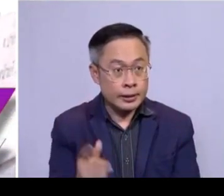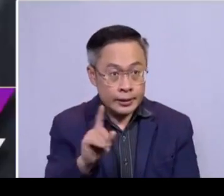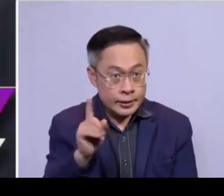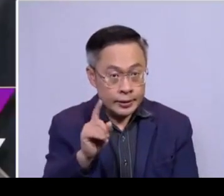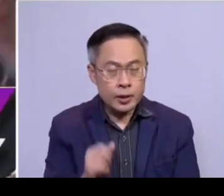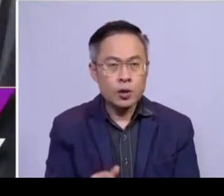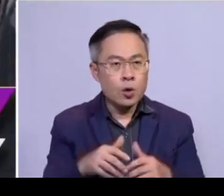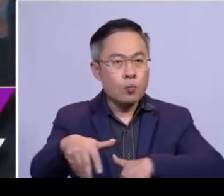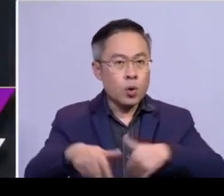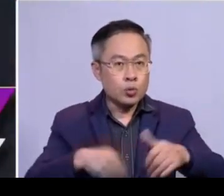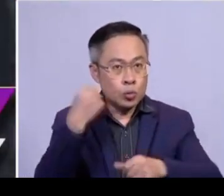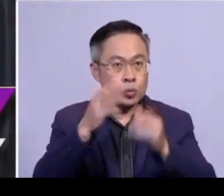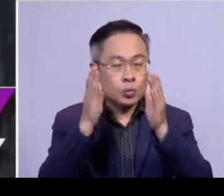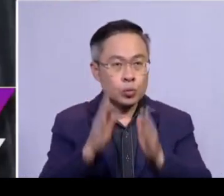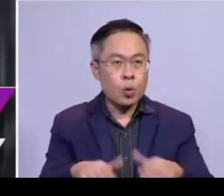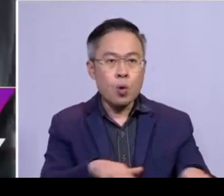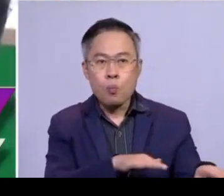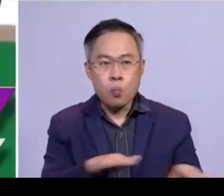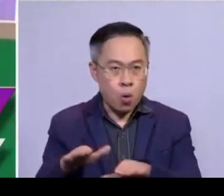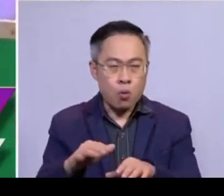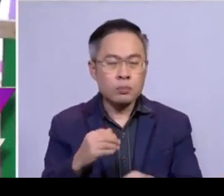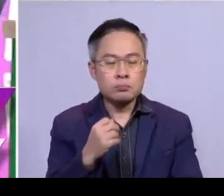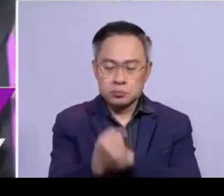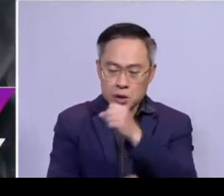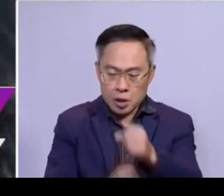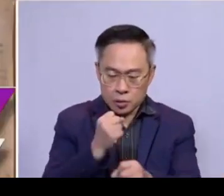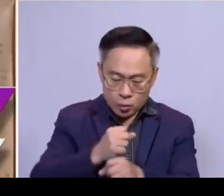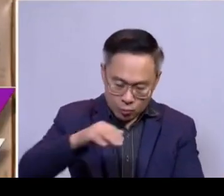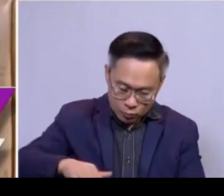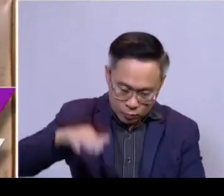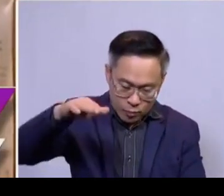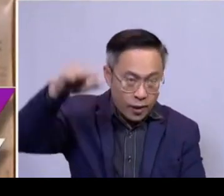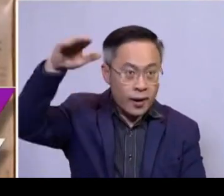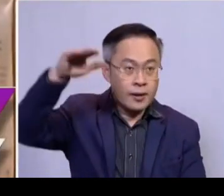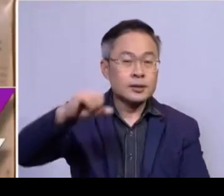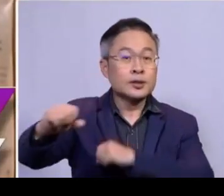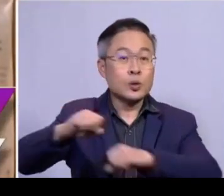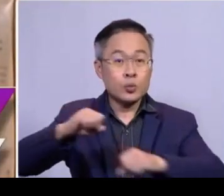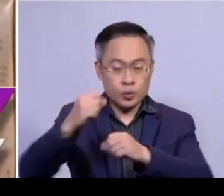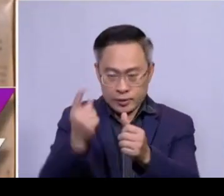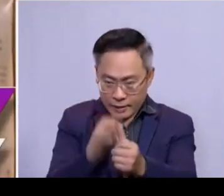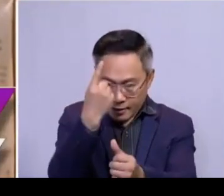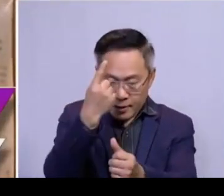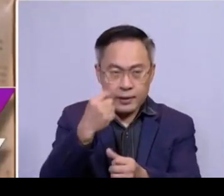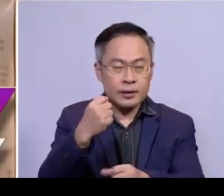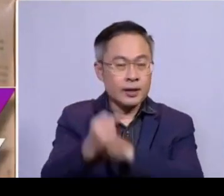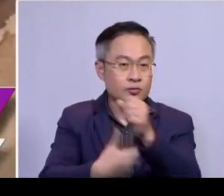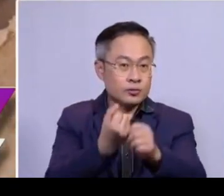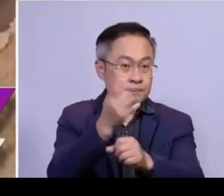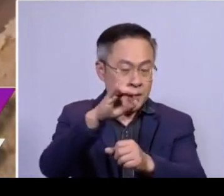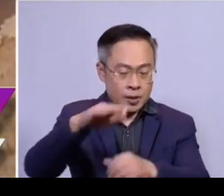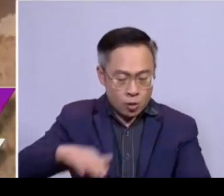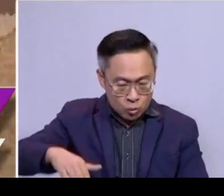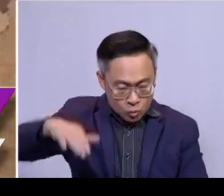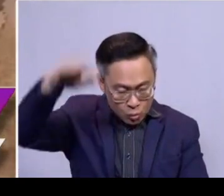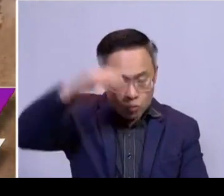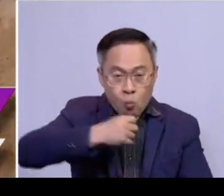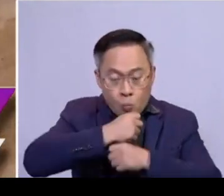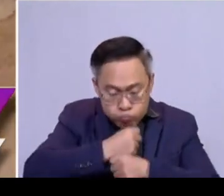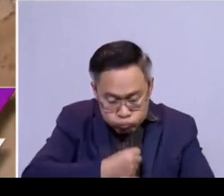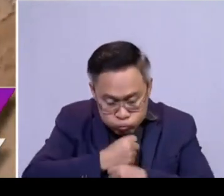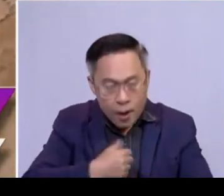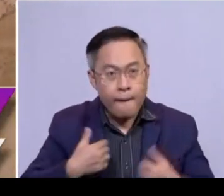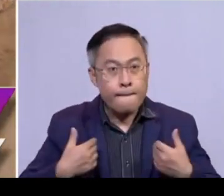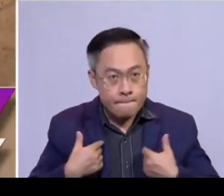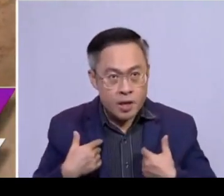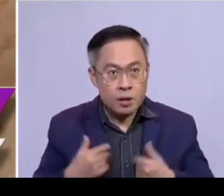าผู้มาใช้สิทธิ์นั้นมีทุกช่วงวัยอายุค่ะตั้งแต่น้องๆรุ่นเยาวชนที่เลือกตั้งได้ครั้งแรกไปจนถึงรุ่นคุณปู่คุณย่าค่ะ